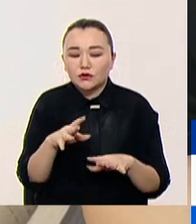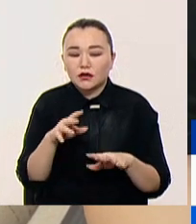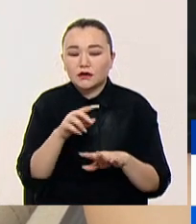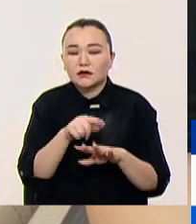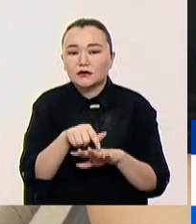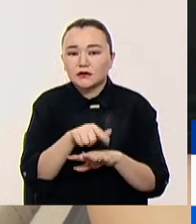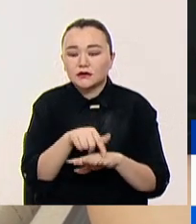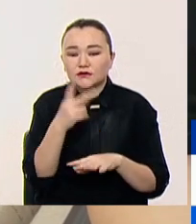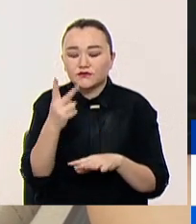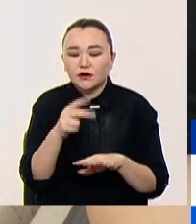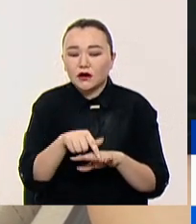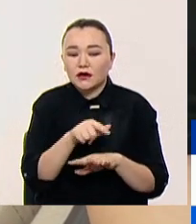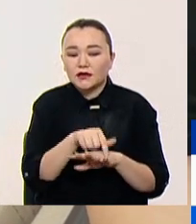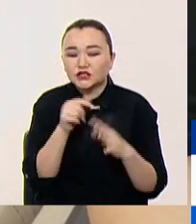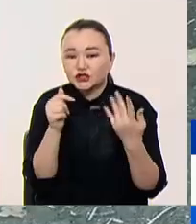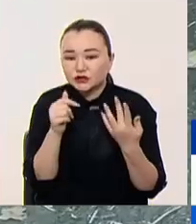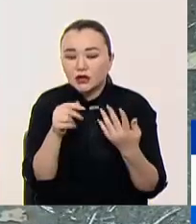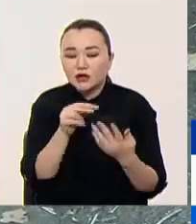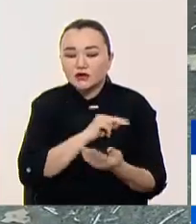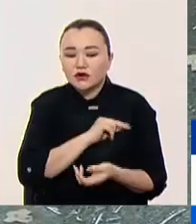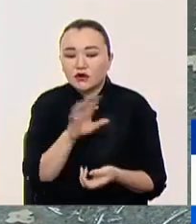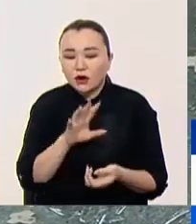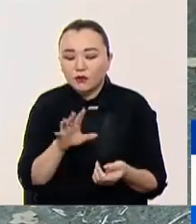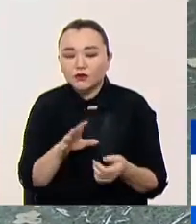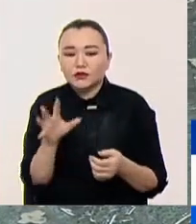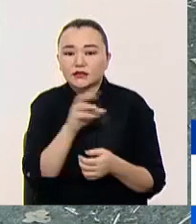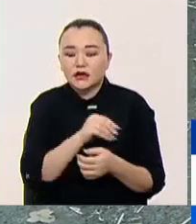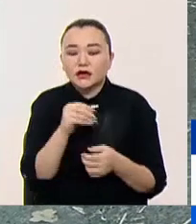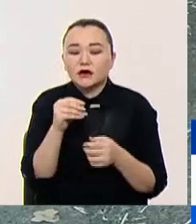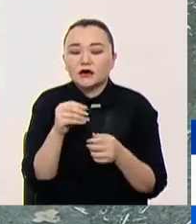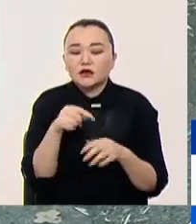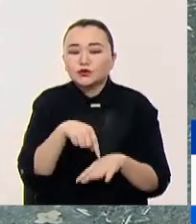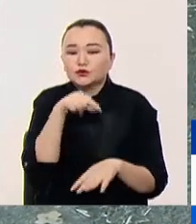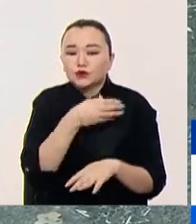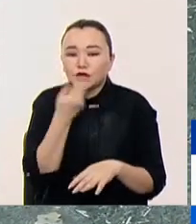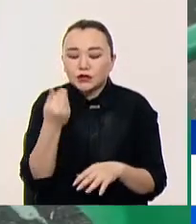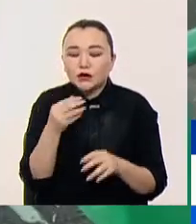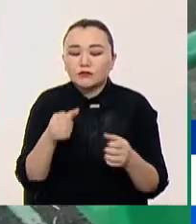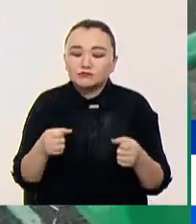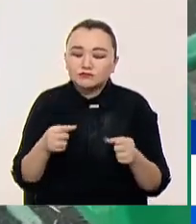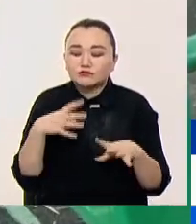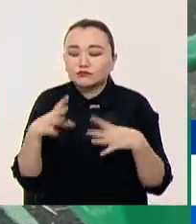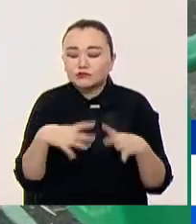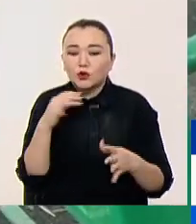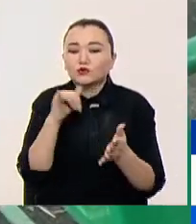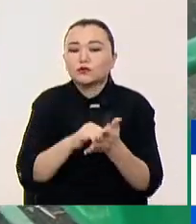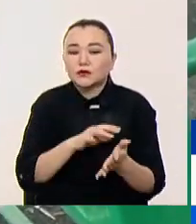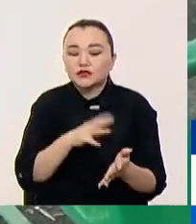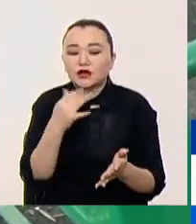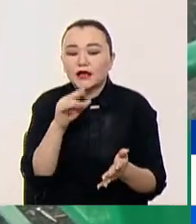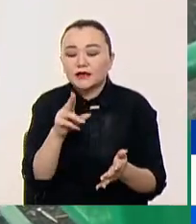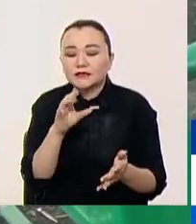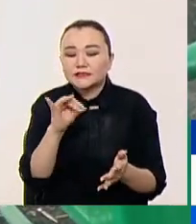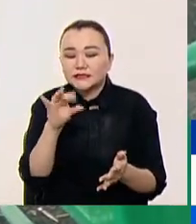екі саусағында басында жаны жоқ. Қарлығаш Кудряшева оқыс оқиғадан кейін жаттығу құрылғыларын орнатқан Жайық Сити және